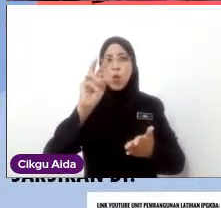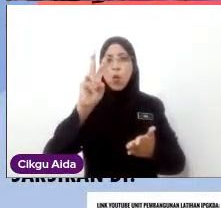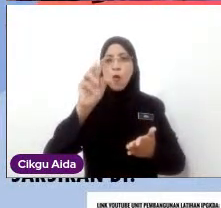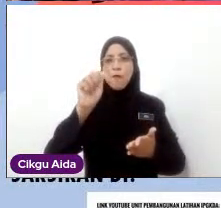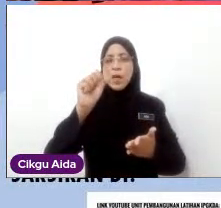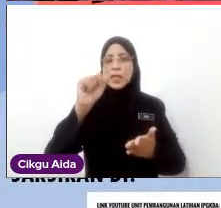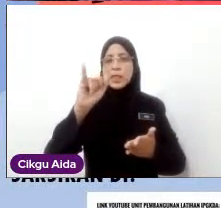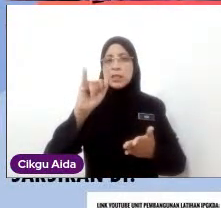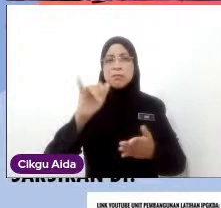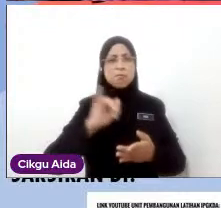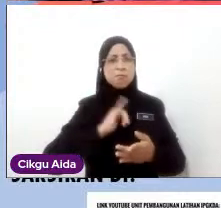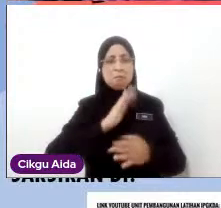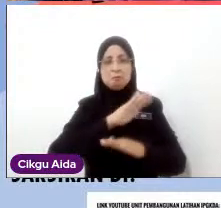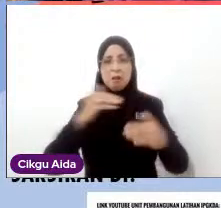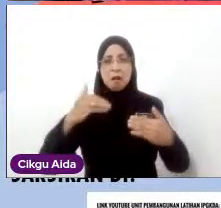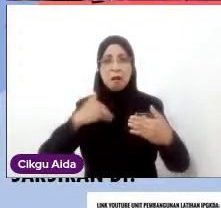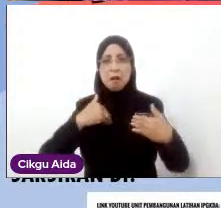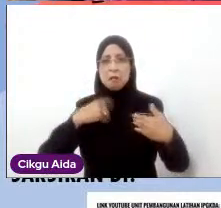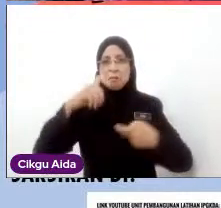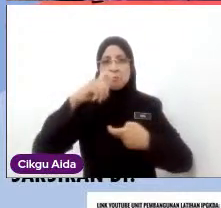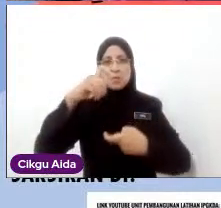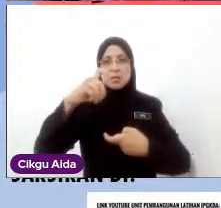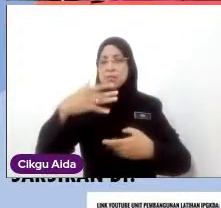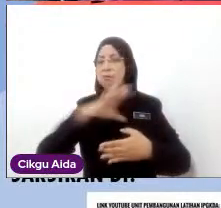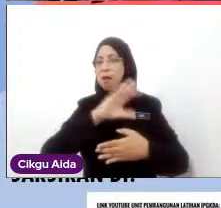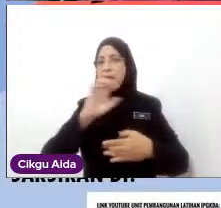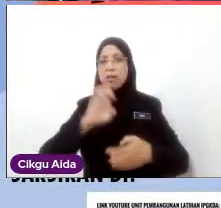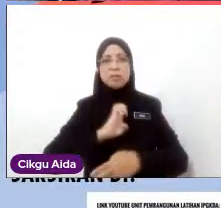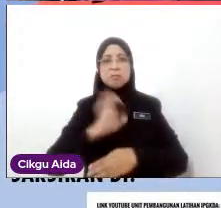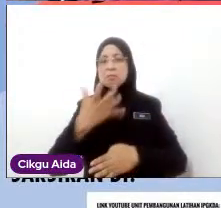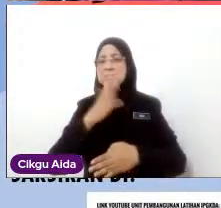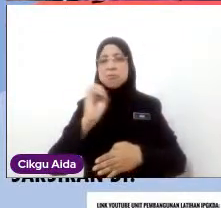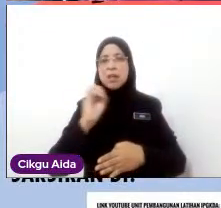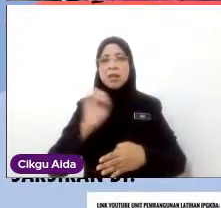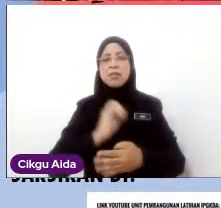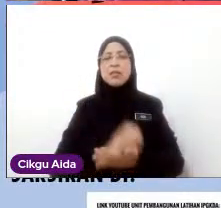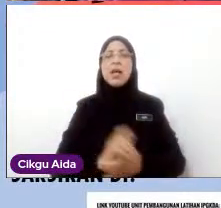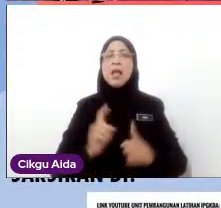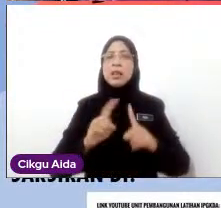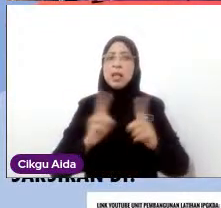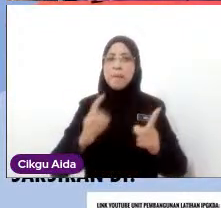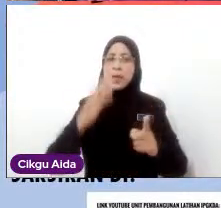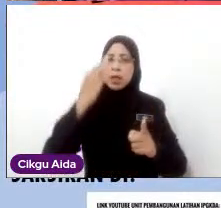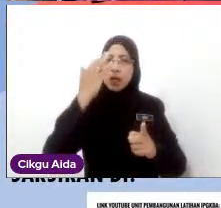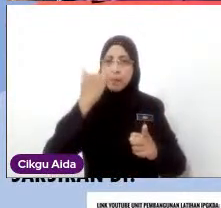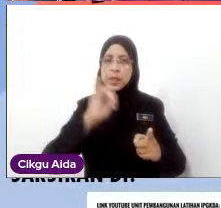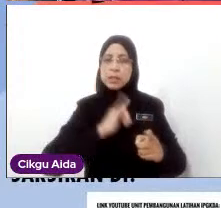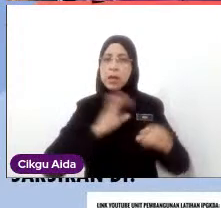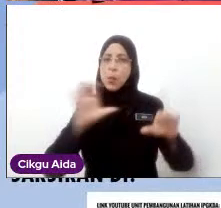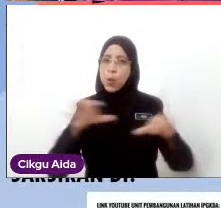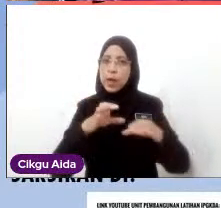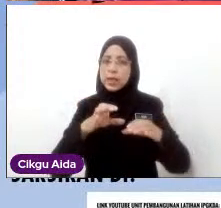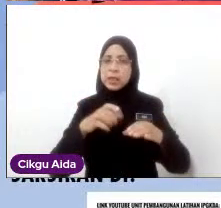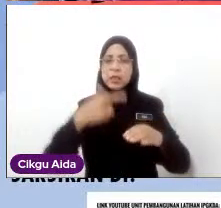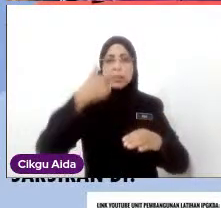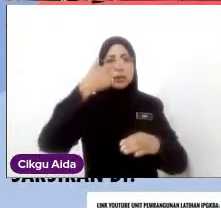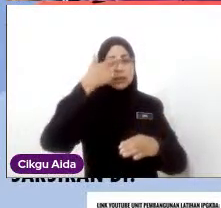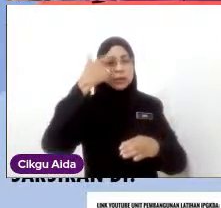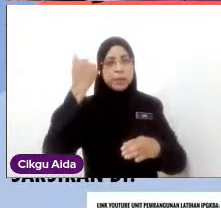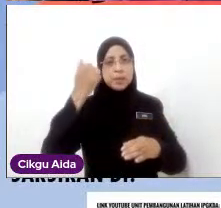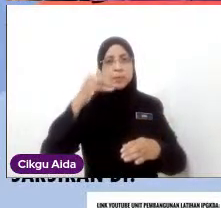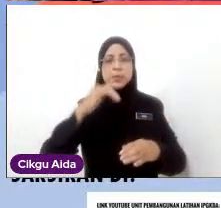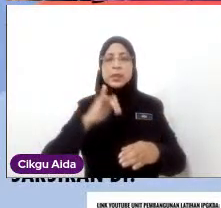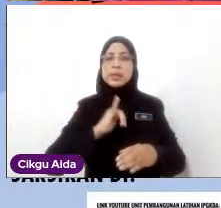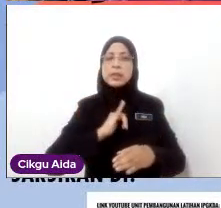medal ke sijil ke yang saya nak paparkan dalam inovasi ni sebenarnya. Tapi kenapa saya buat inovasi ni?